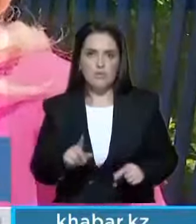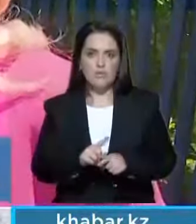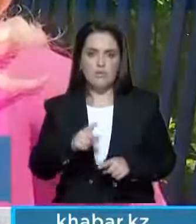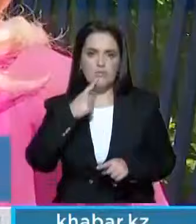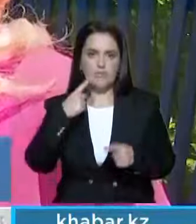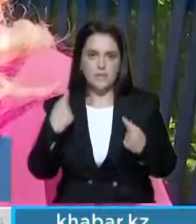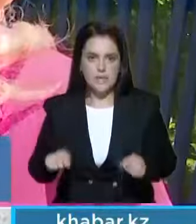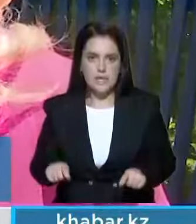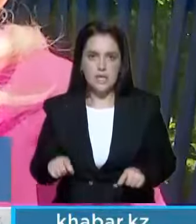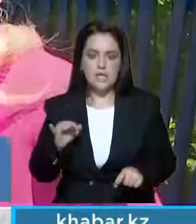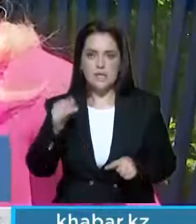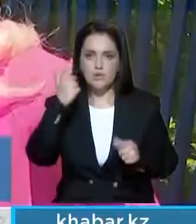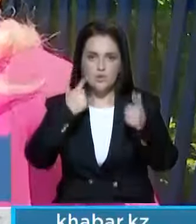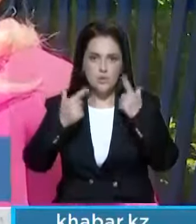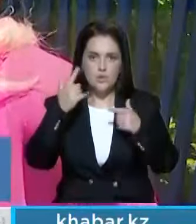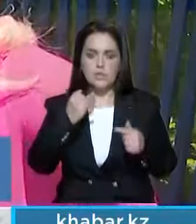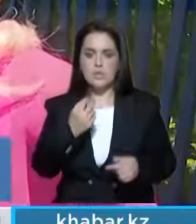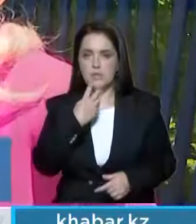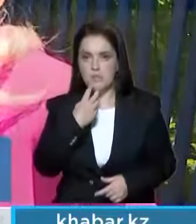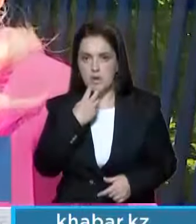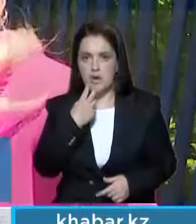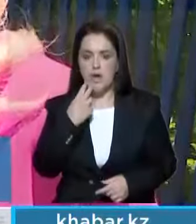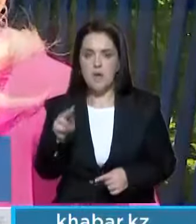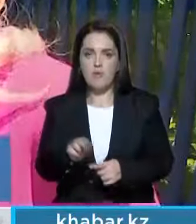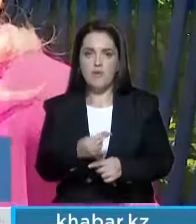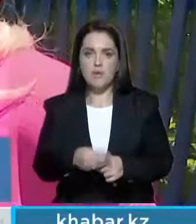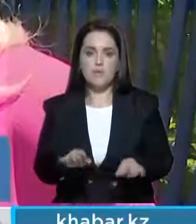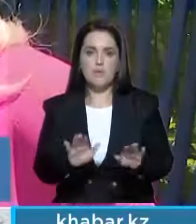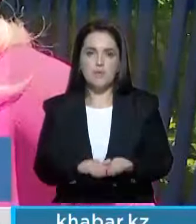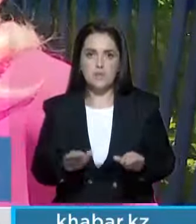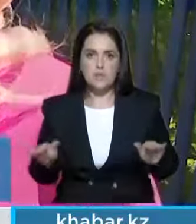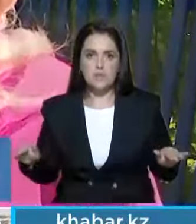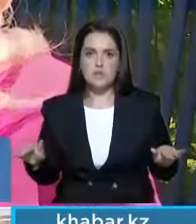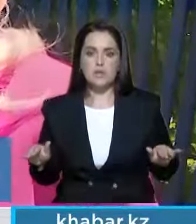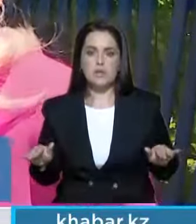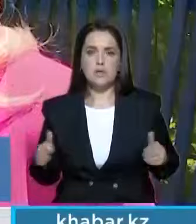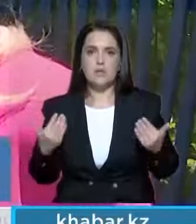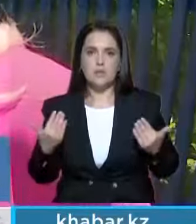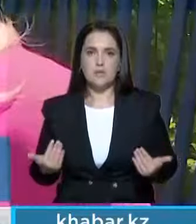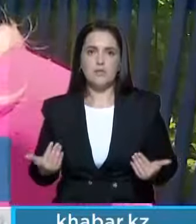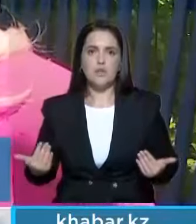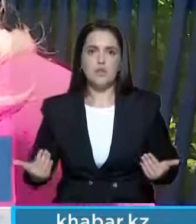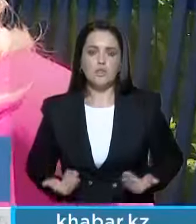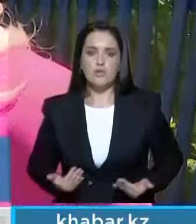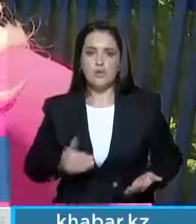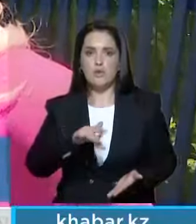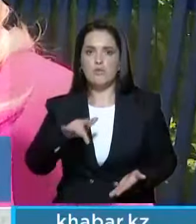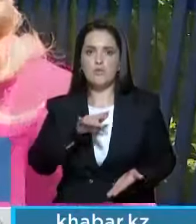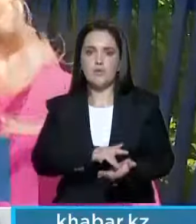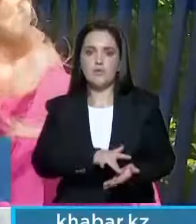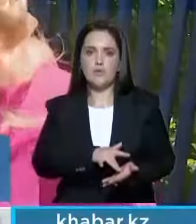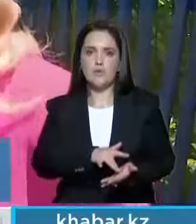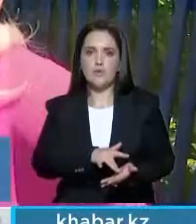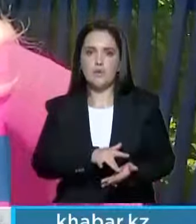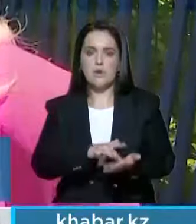предательство, и слезы, и смех, воспитание детей – как сегодня живут в городе, как сегодня живут